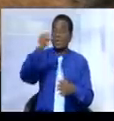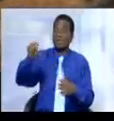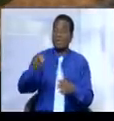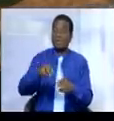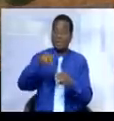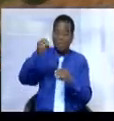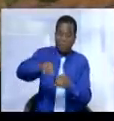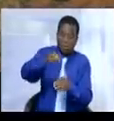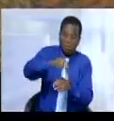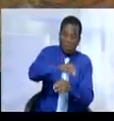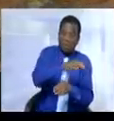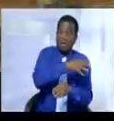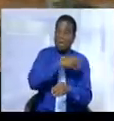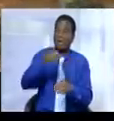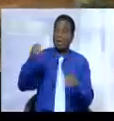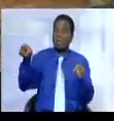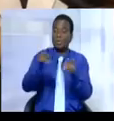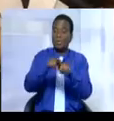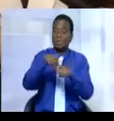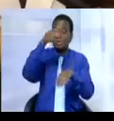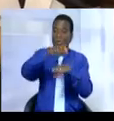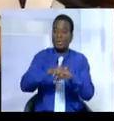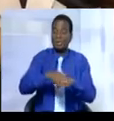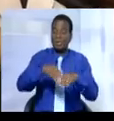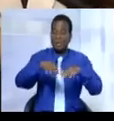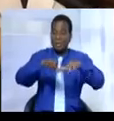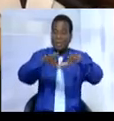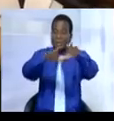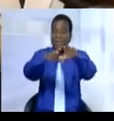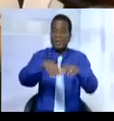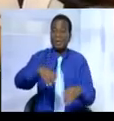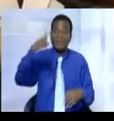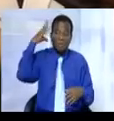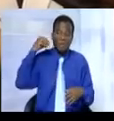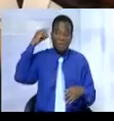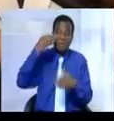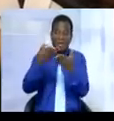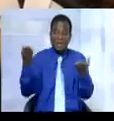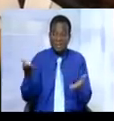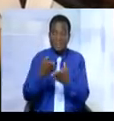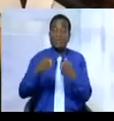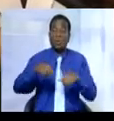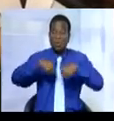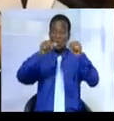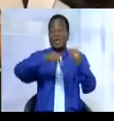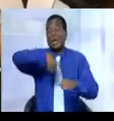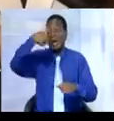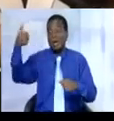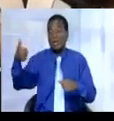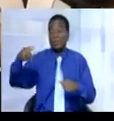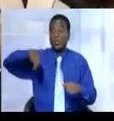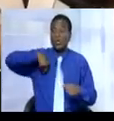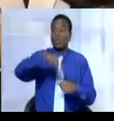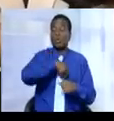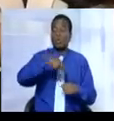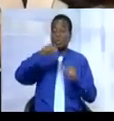semences, mais aussi au niveau donc de plantation, de l'irrigation. Et je crois que l'expérience qu'on obtient ici peut être démultipliée ailleurs. Nous obtenons donc